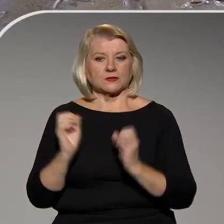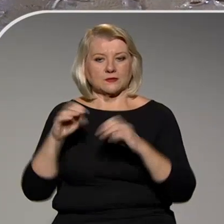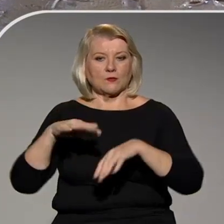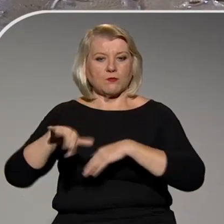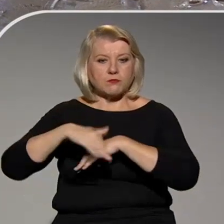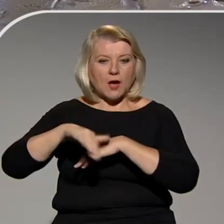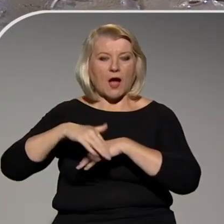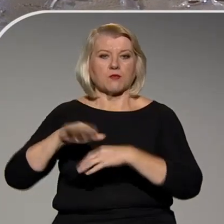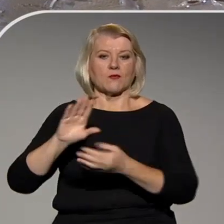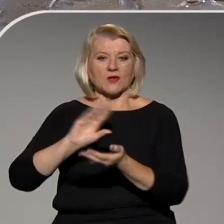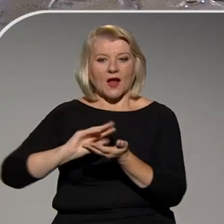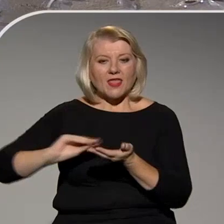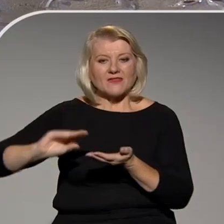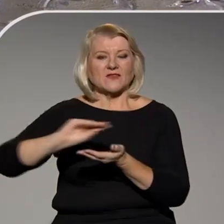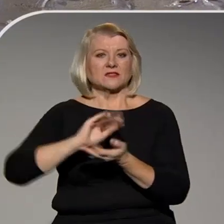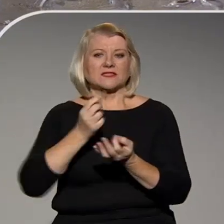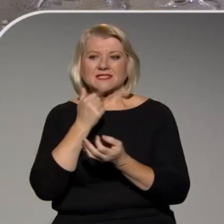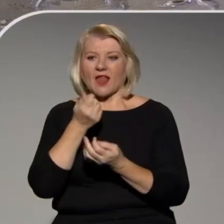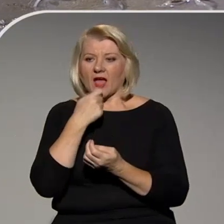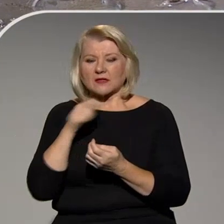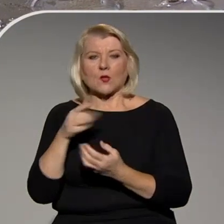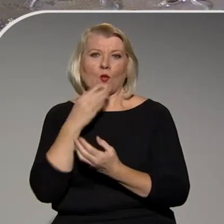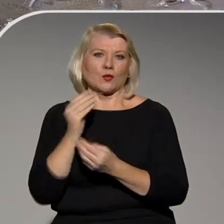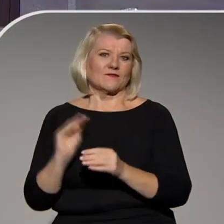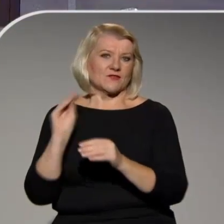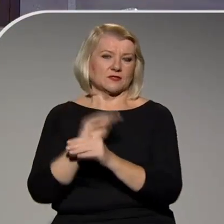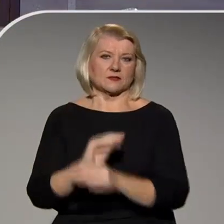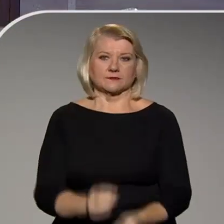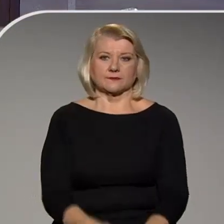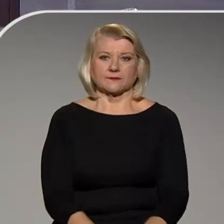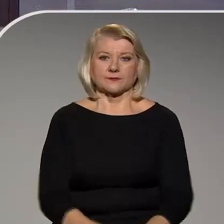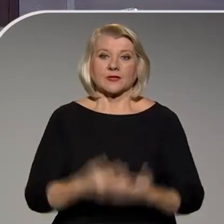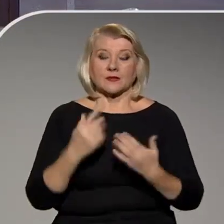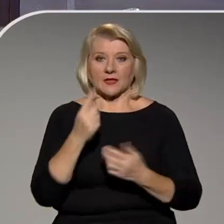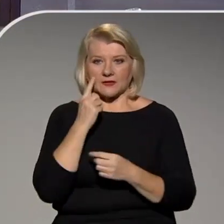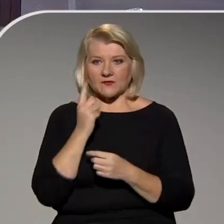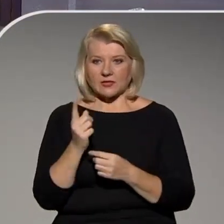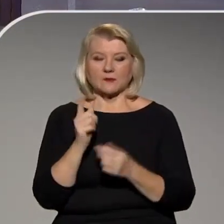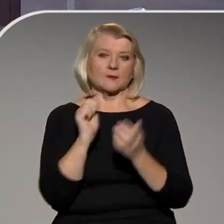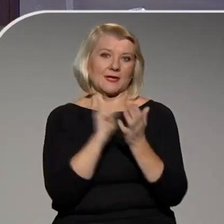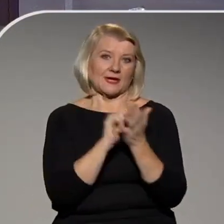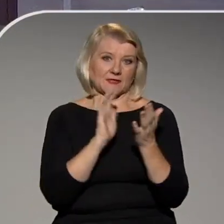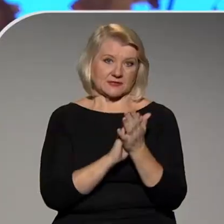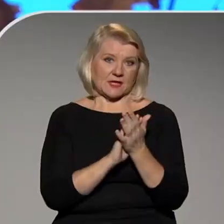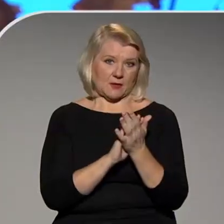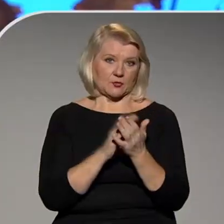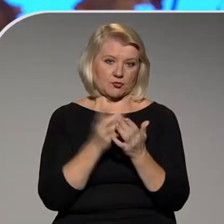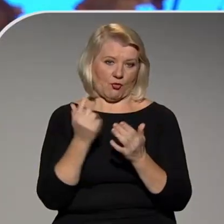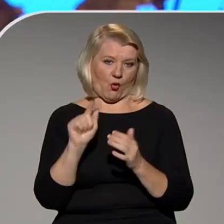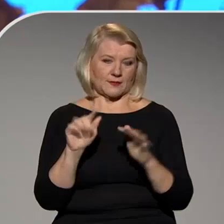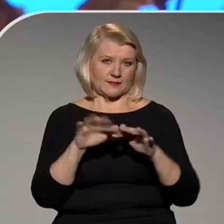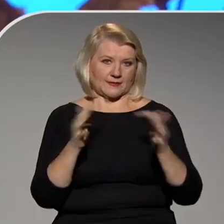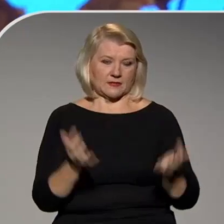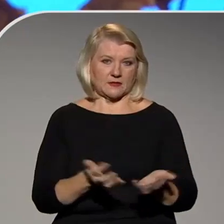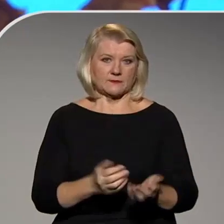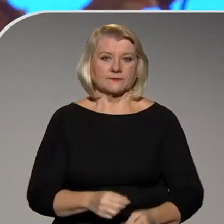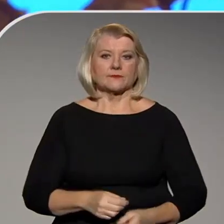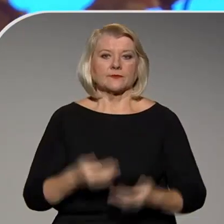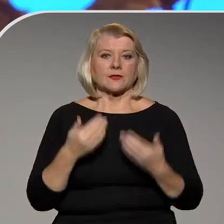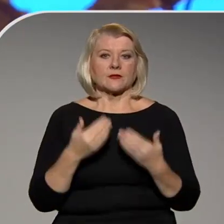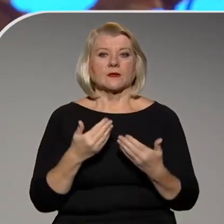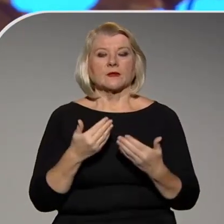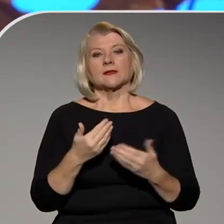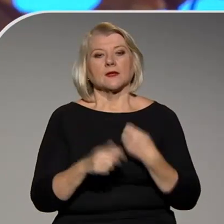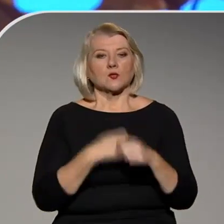těch lívancích a ve všech těch sladkých pokrmech. Hmm. Tady... Naši diváci už právě teďka mohli sledovat některé recepty. My si je prozradíme, takže bude to teďka